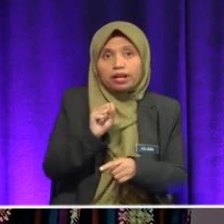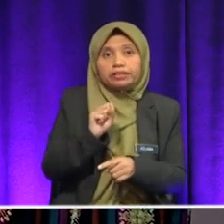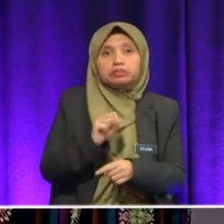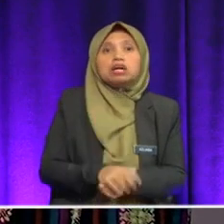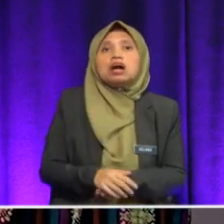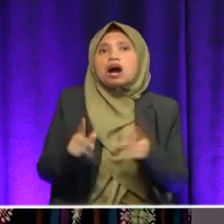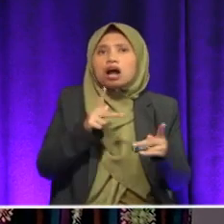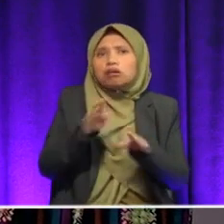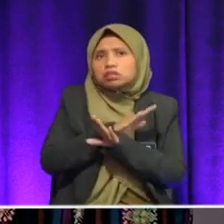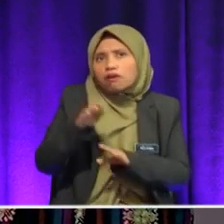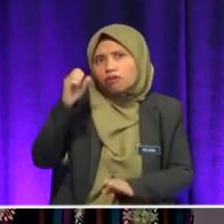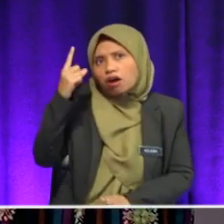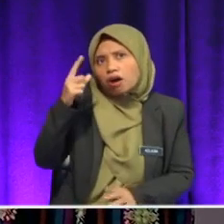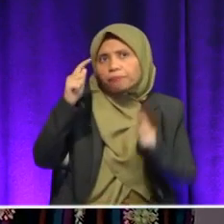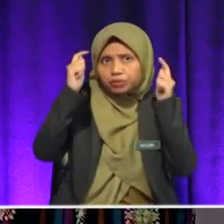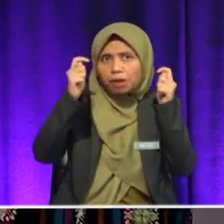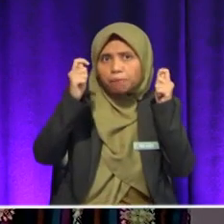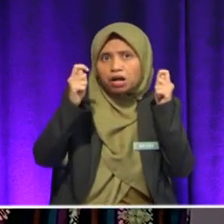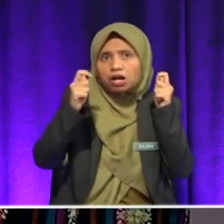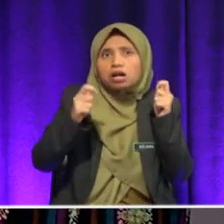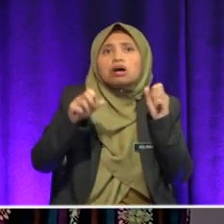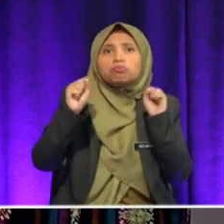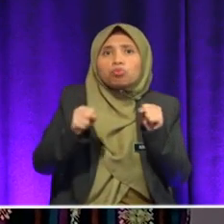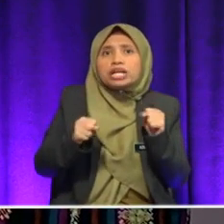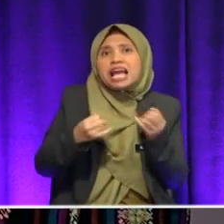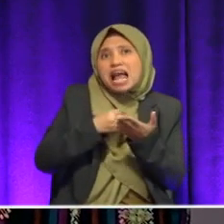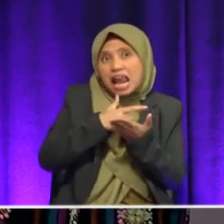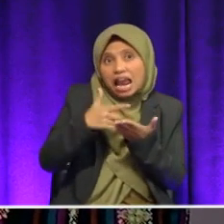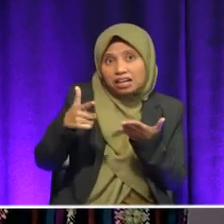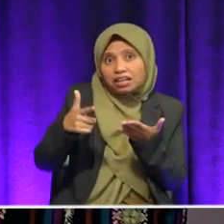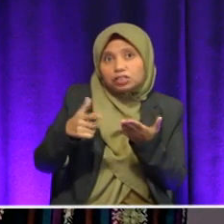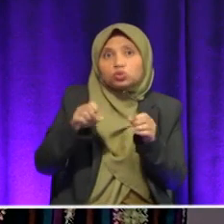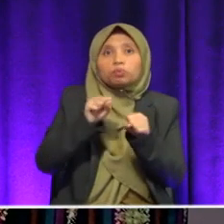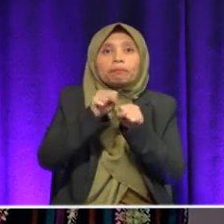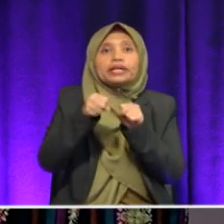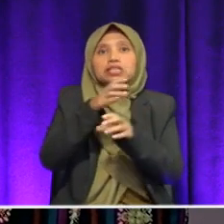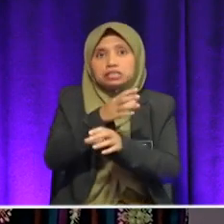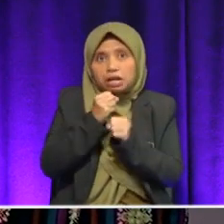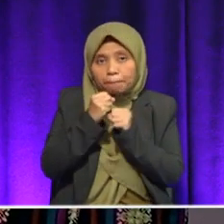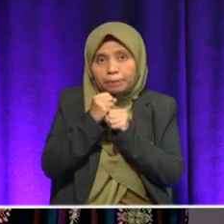jika kurang paham dengan tema cobalahkan juga apa saja fashion supaya dapat makan